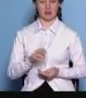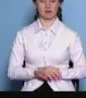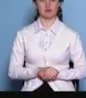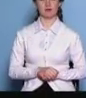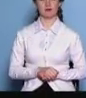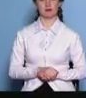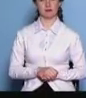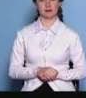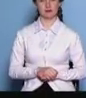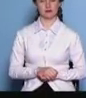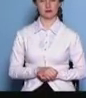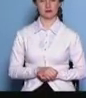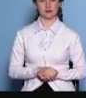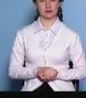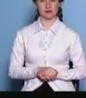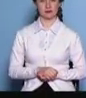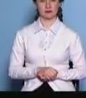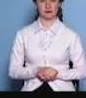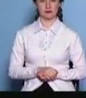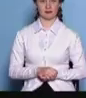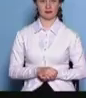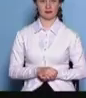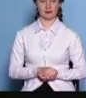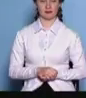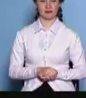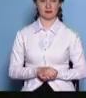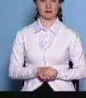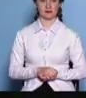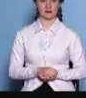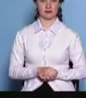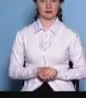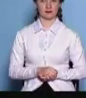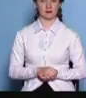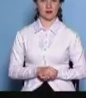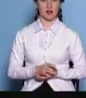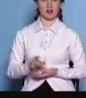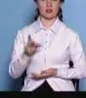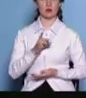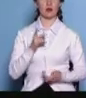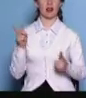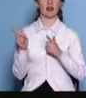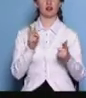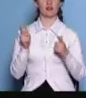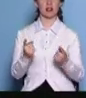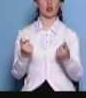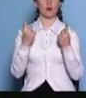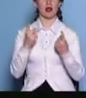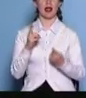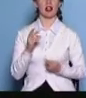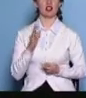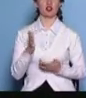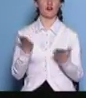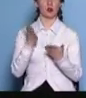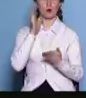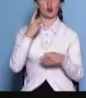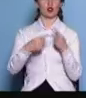Обуховская, Илья Дерендяев, Василий Хохряков. Телеканал «Моя Удмуртия». И республика готовится к юбилею Калашникова. Это будет через 2 года, но